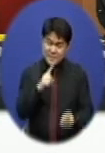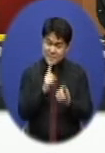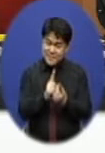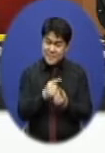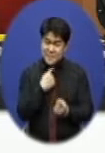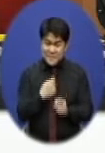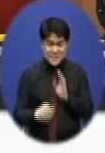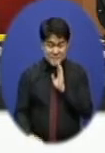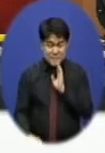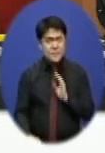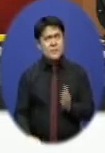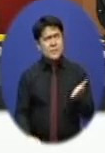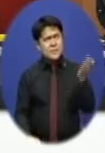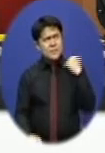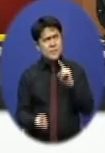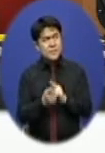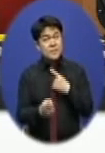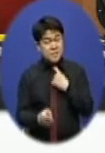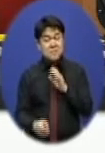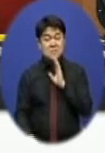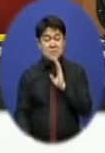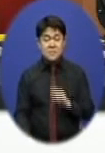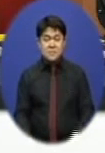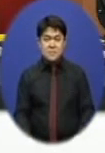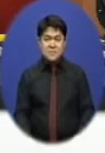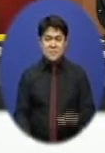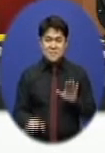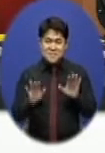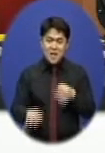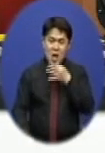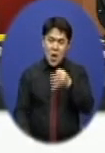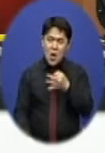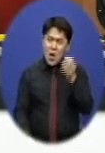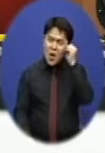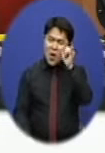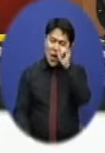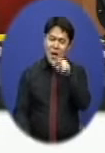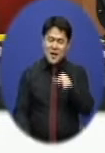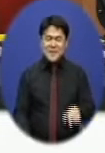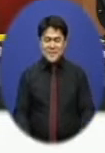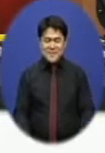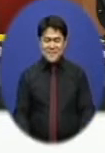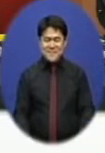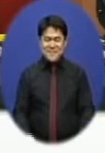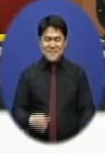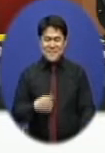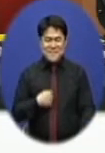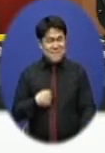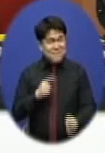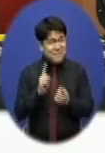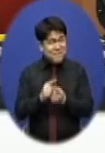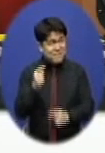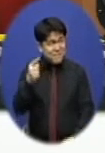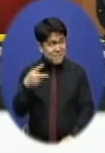됐었습니다. 그죠? 예, 언젠간 된 것 같고요. 네. 예, 좀 목소리가 기억이 납니다. 네, 네. 저는 지금 세 번째